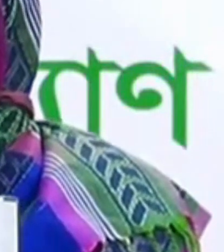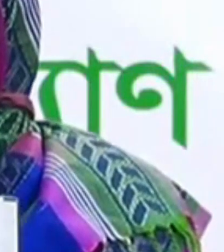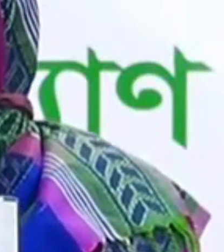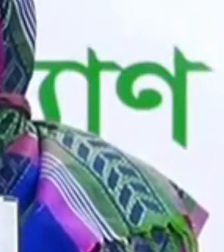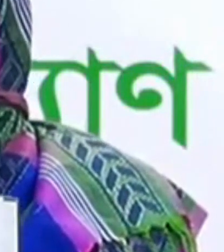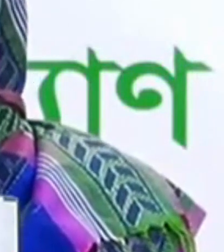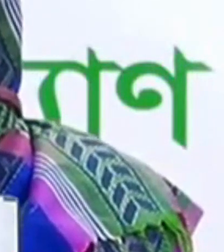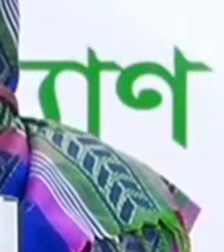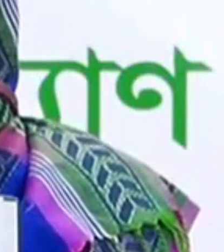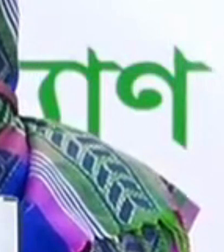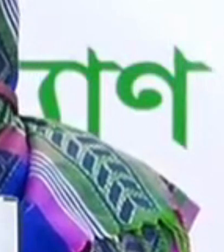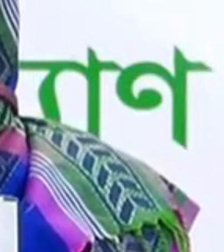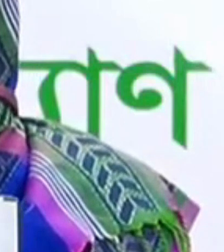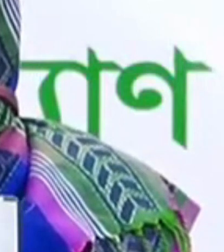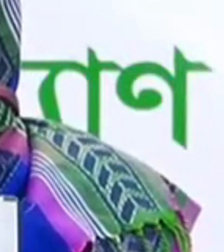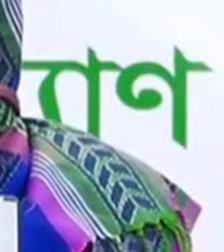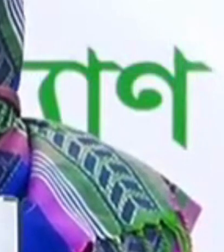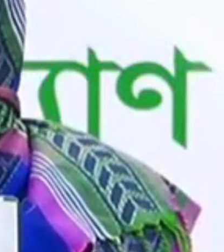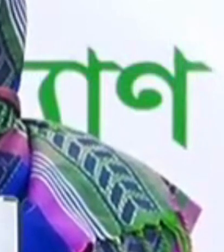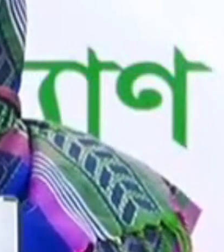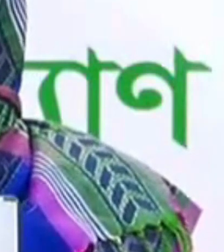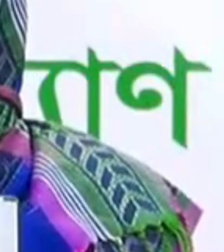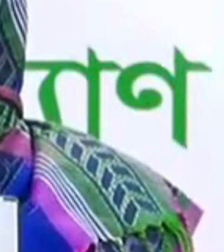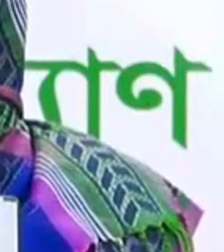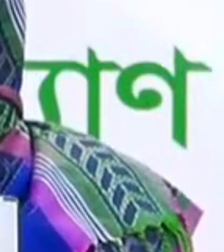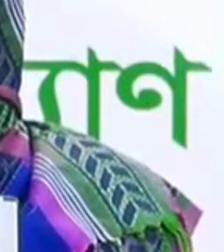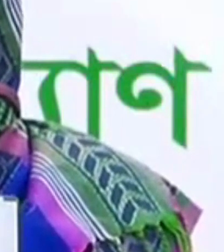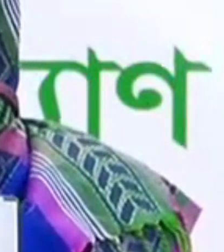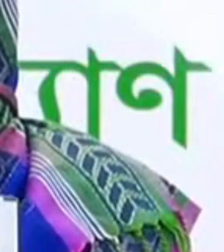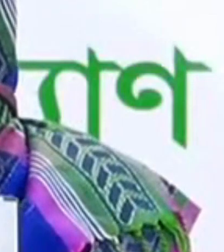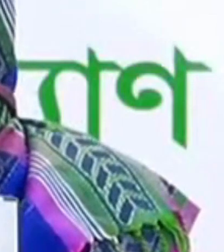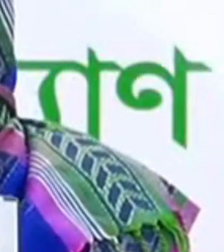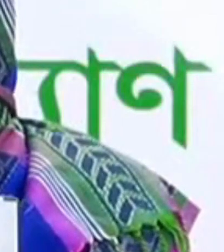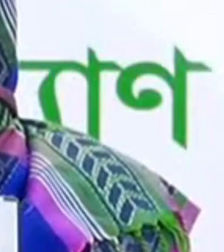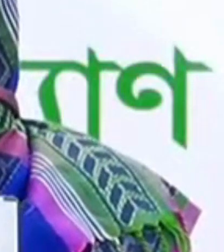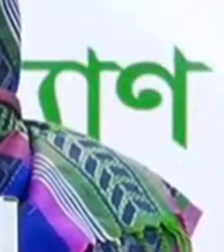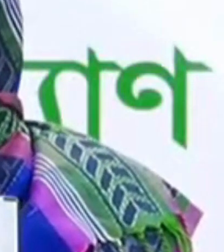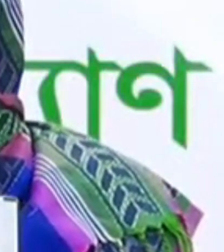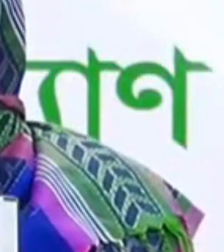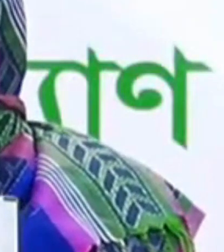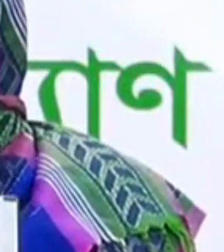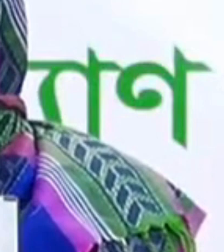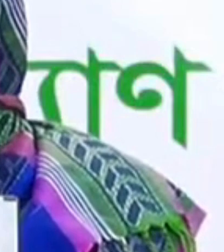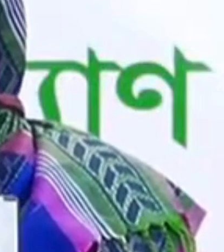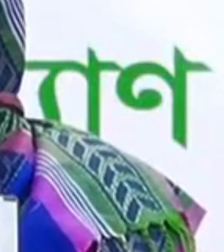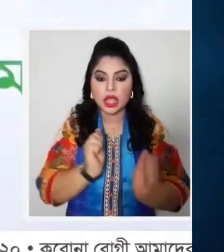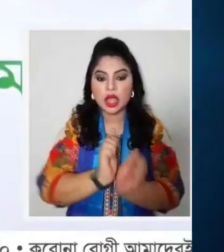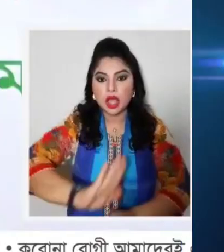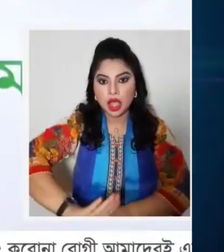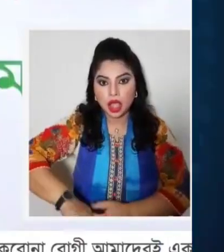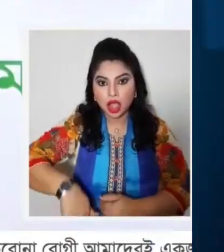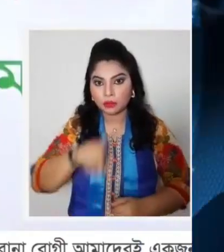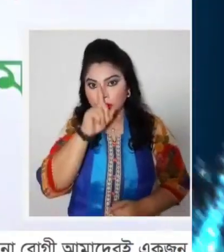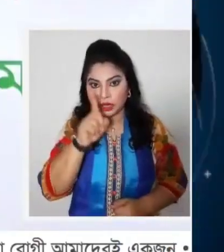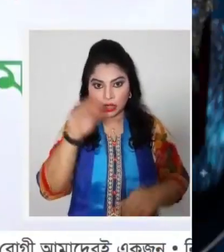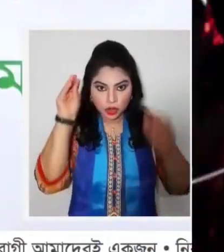দেশে করোনা ভাইরাসের সংক্রমণ পরিস্থিতি নিয়ে স্বাস্থ্য অধিদপ্তরের নিয়মিত অনলাইন ব্রিফিং এ আজ শনিবার এমন তথ্যই জানানো হয়।